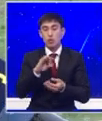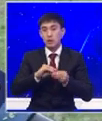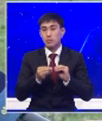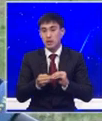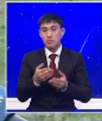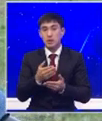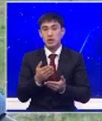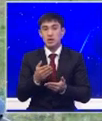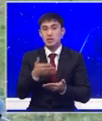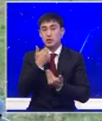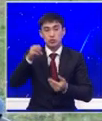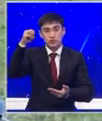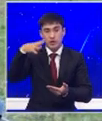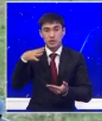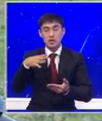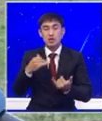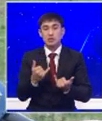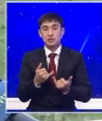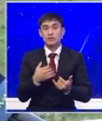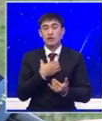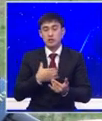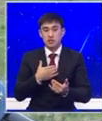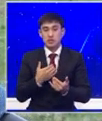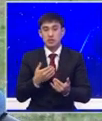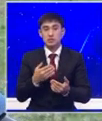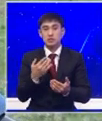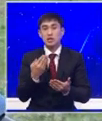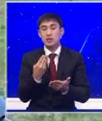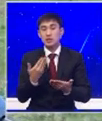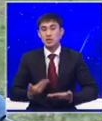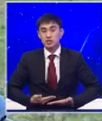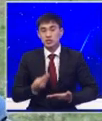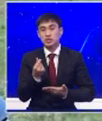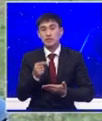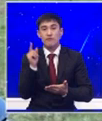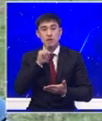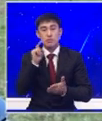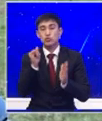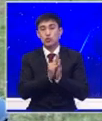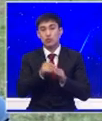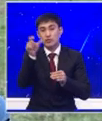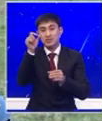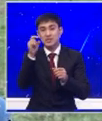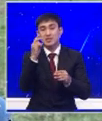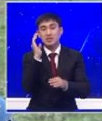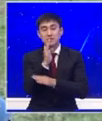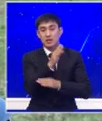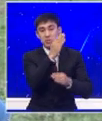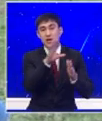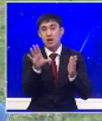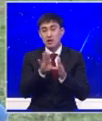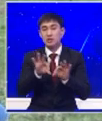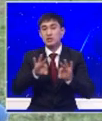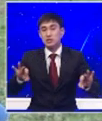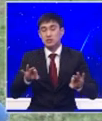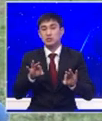проблема отсутствия освещения до сих пор остается актуальной. Наличные средства жителей, временно установлены столбы электропередачи. Но чтобы